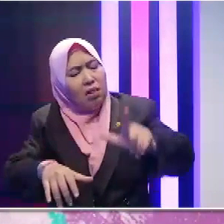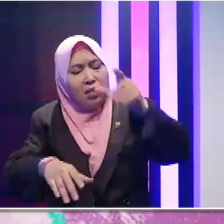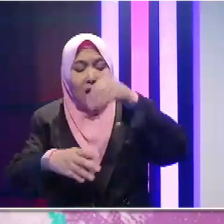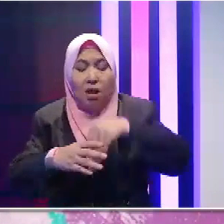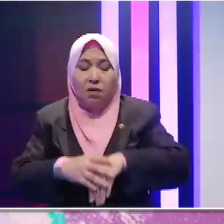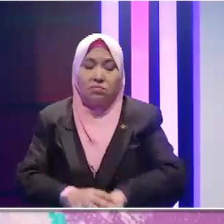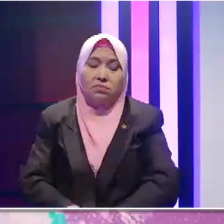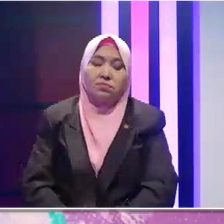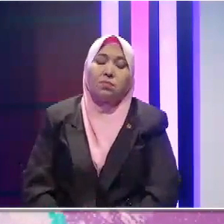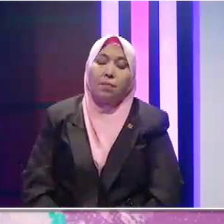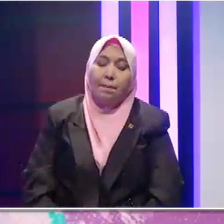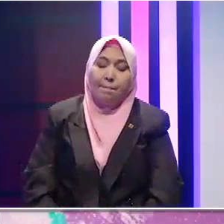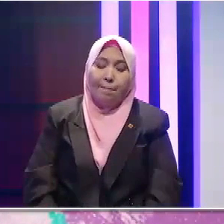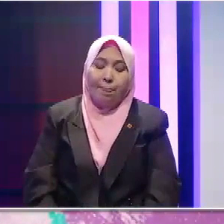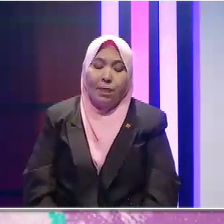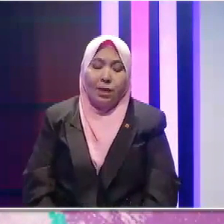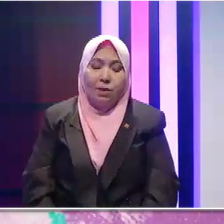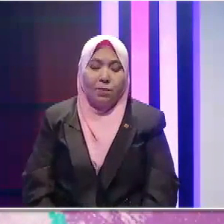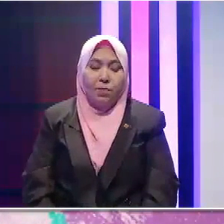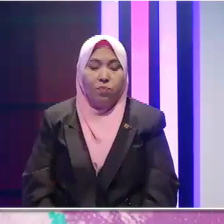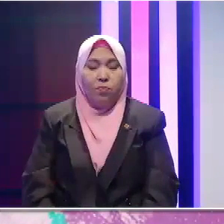الأنهار